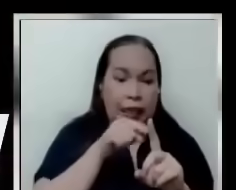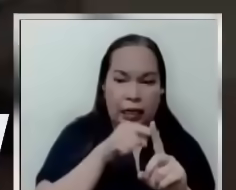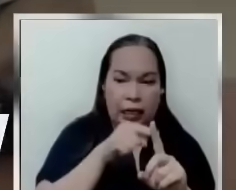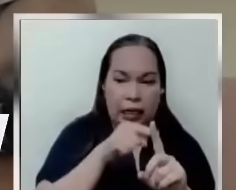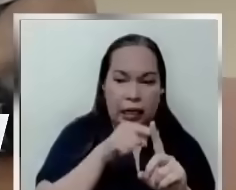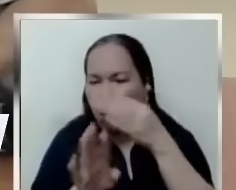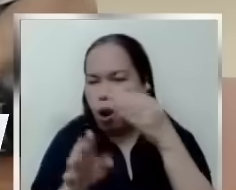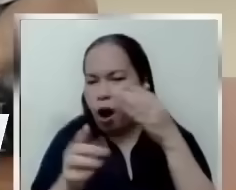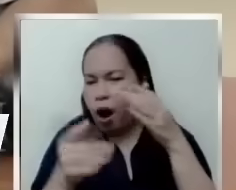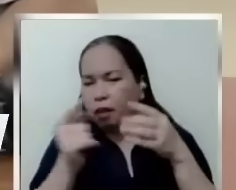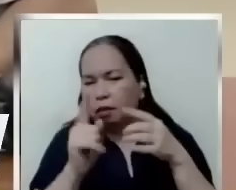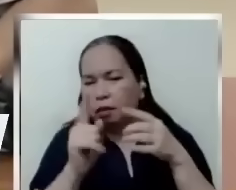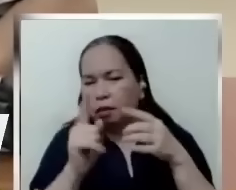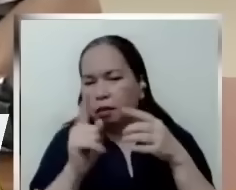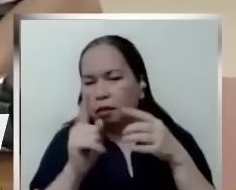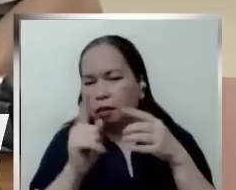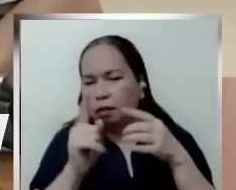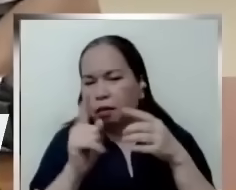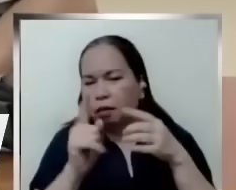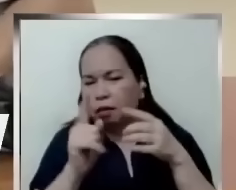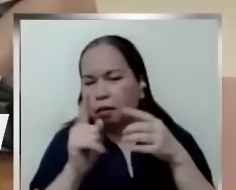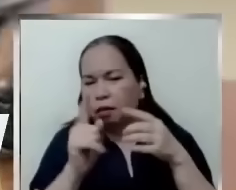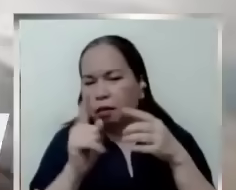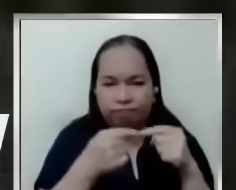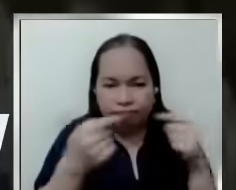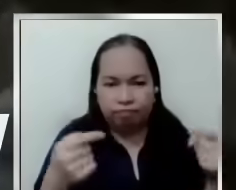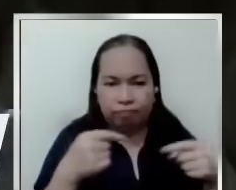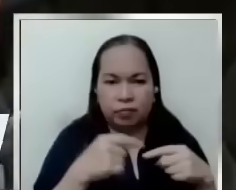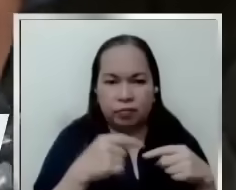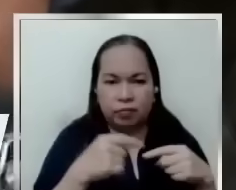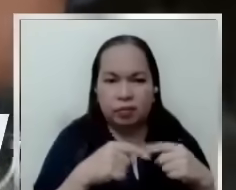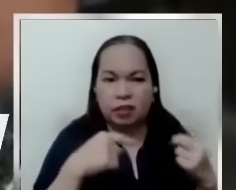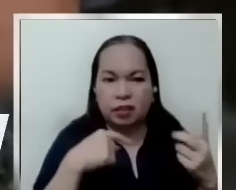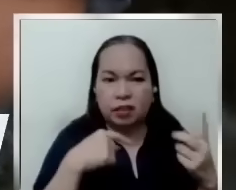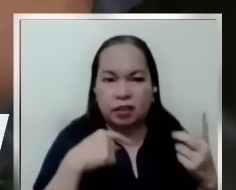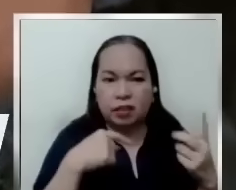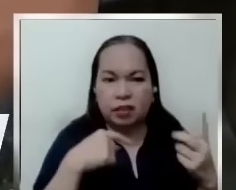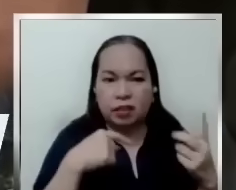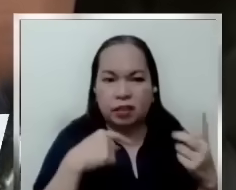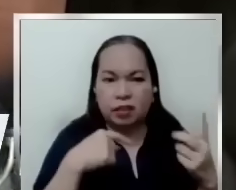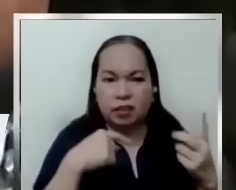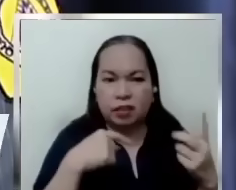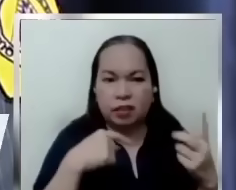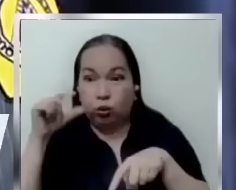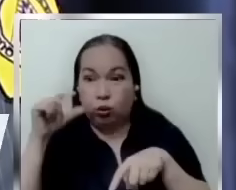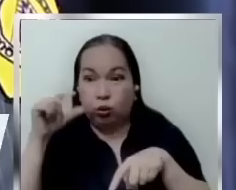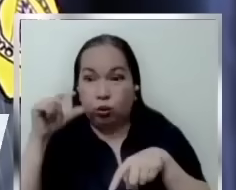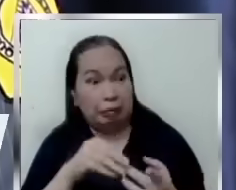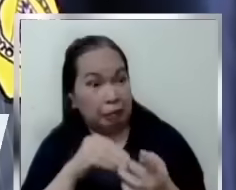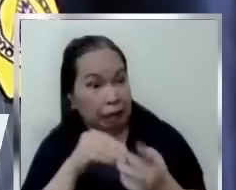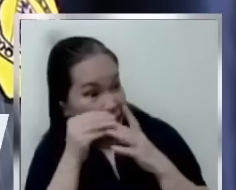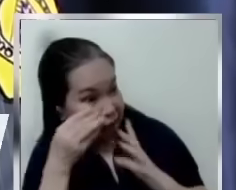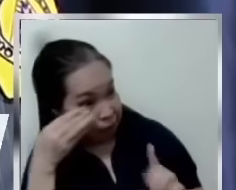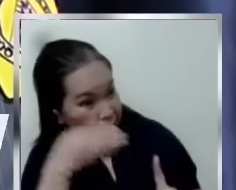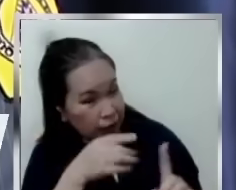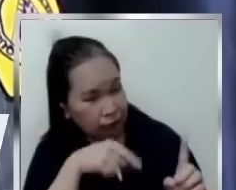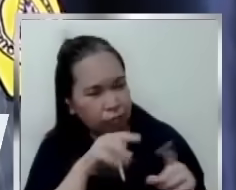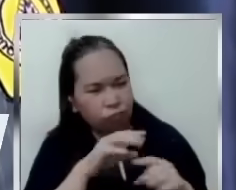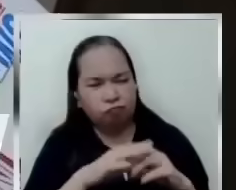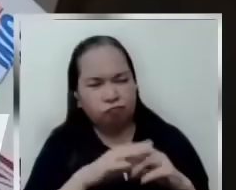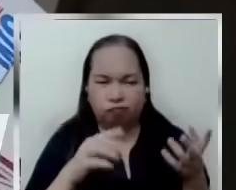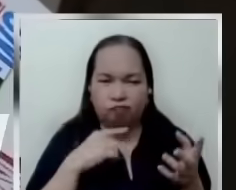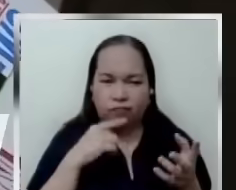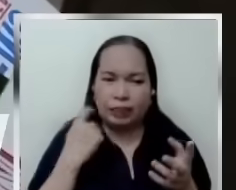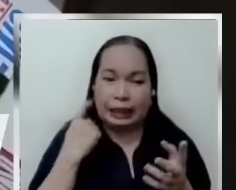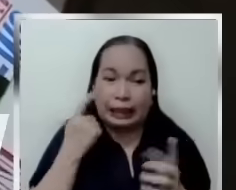kalye. Ang sabi ng ilan, special treatment daw ito. Kanina nagsumite na ng courtesy resignation si QCPD Director Nicolas Torre